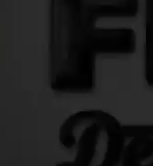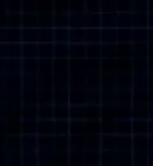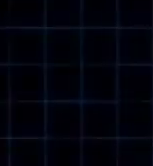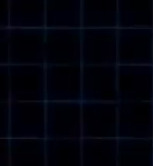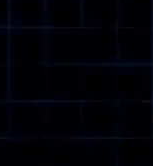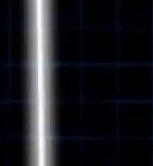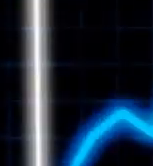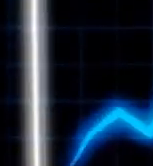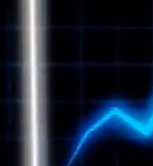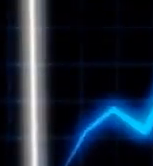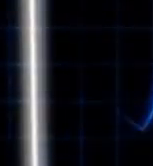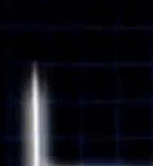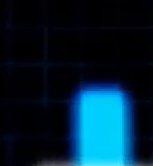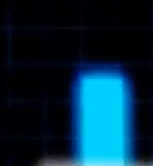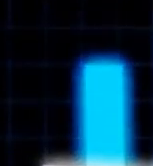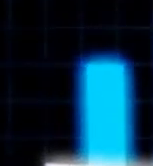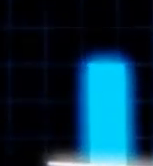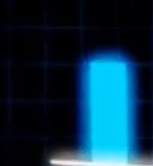देश की धड़कन।